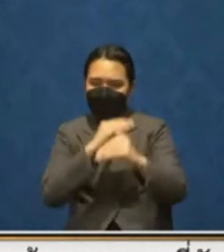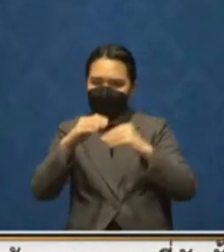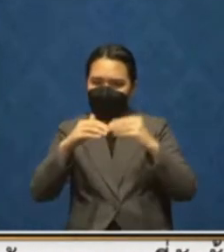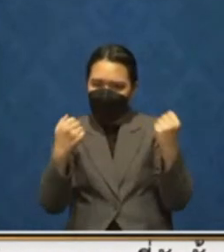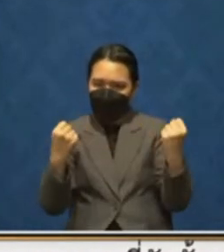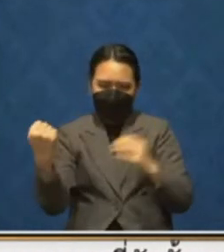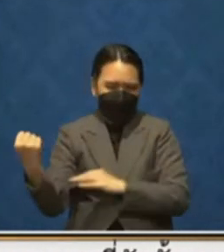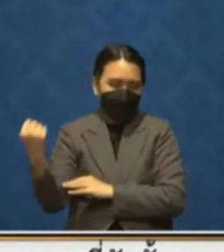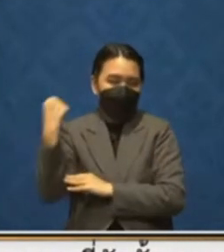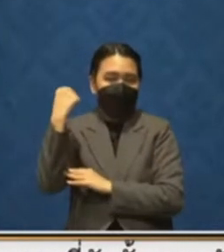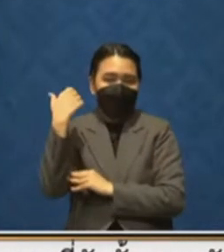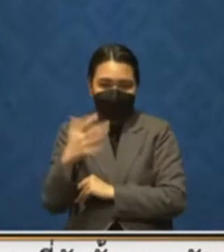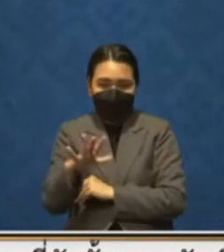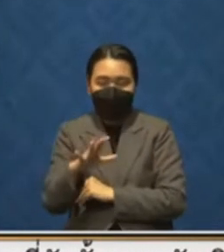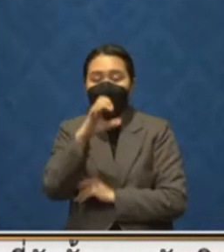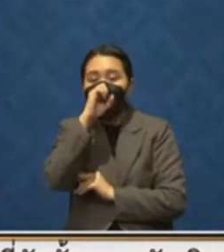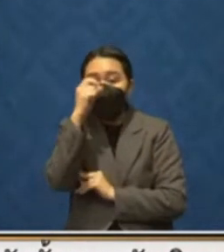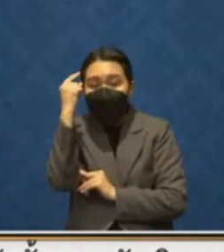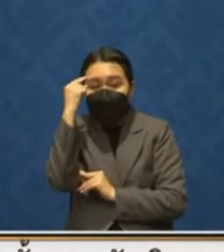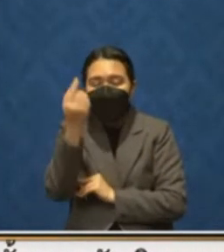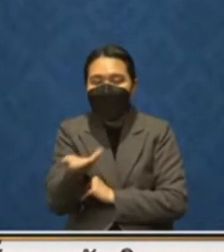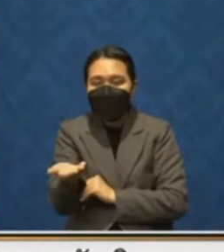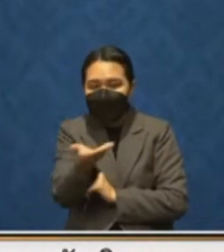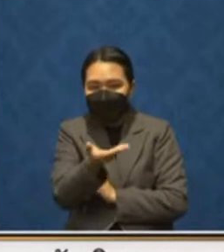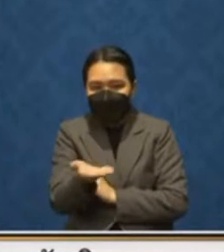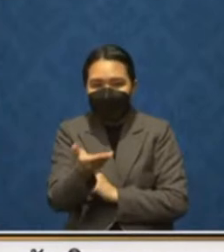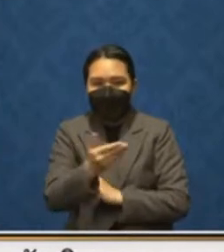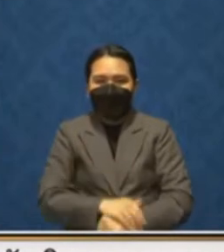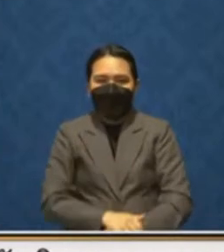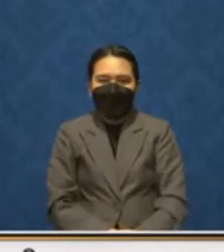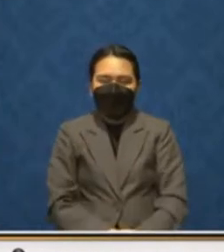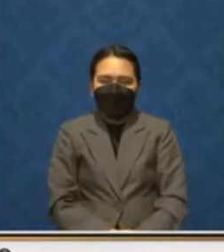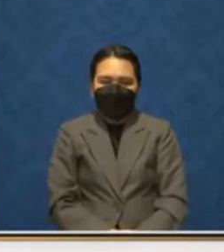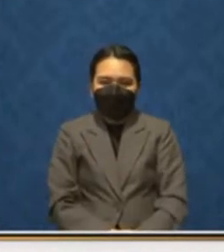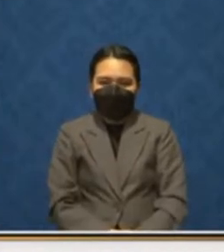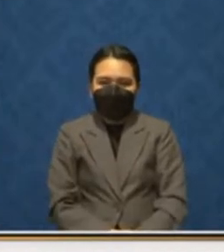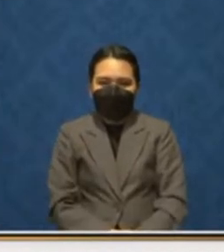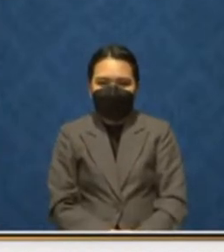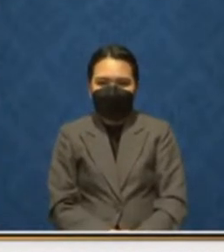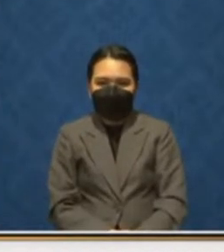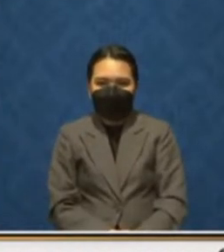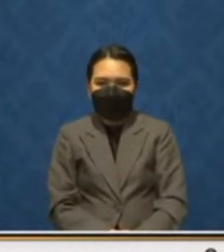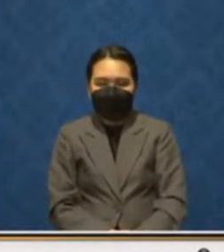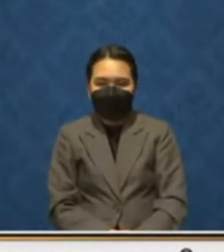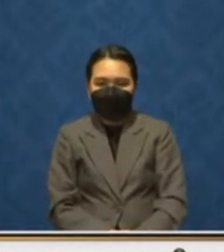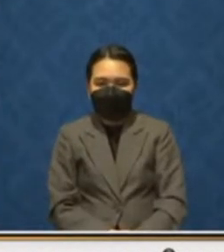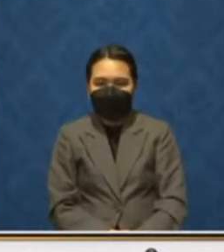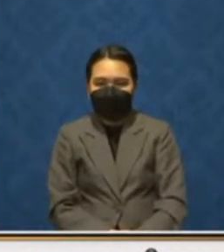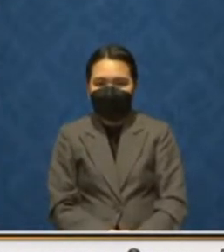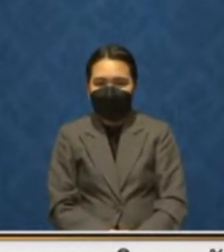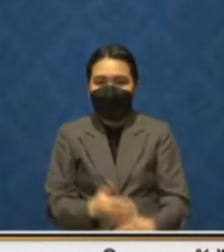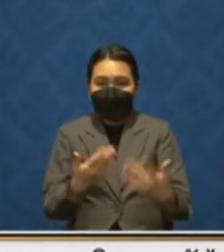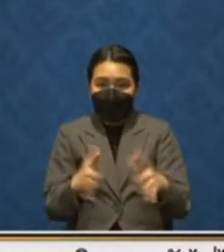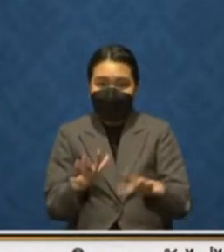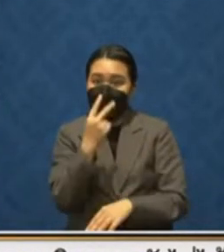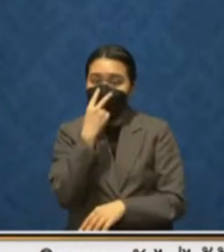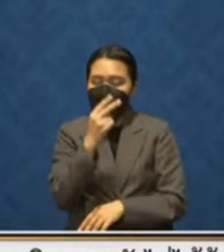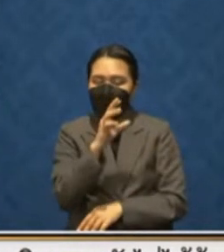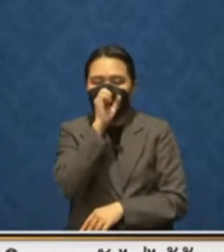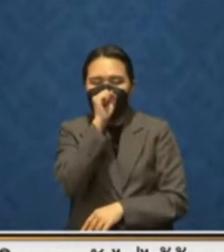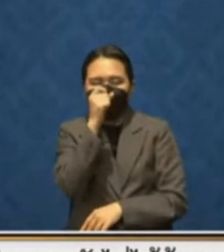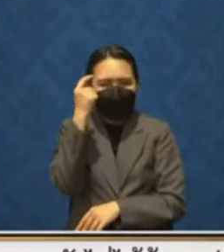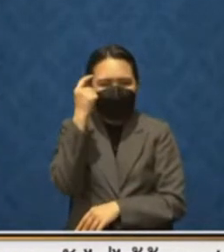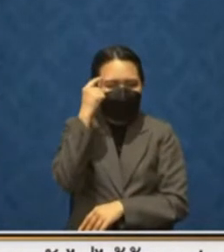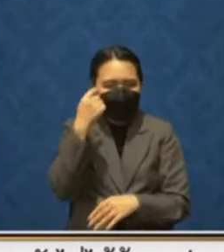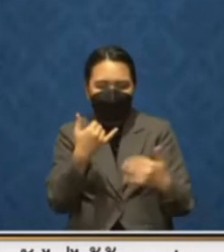เนี่ยก็ลองคิดดูนะครับที่ลงมาดูพูดกันเล่นๆ